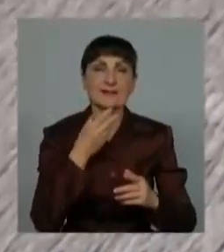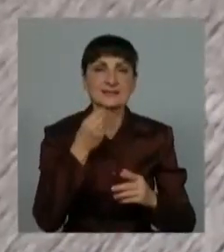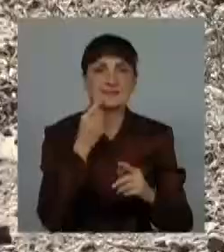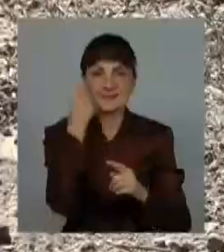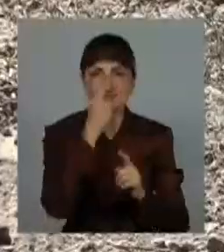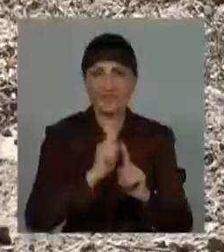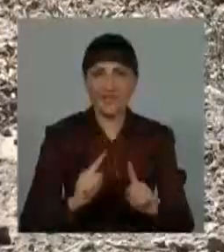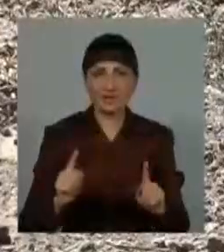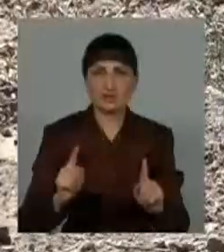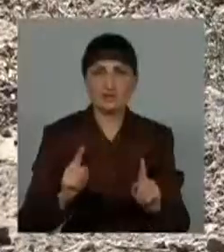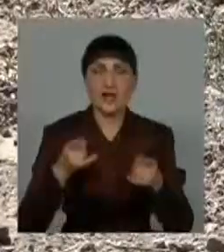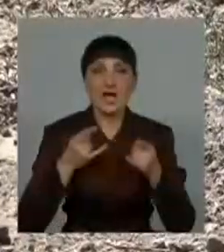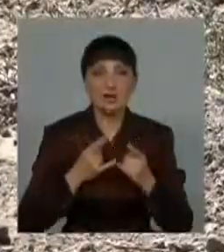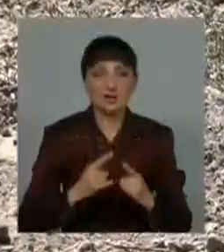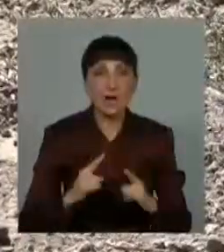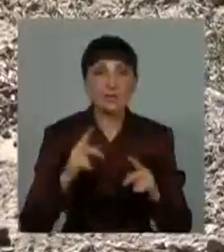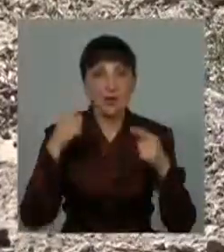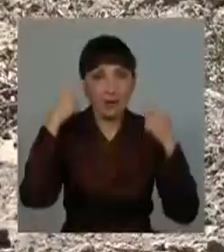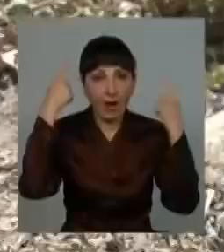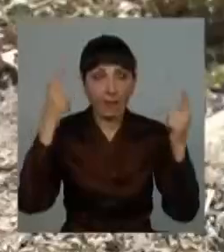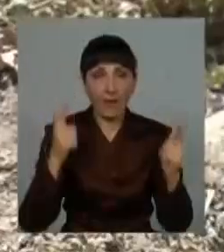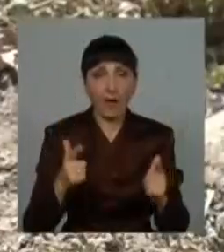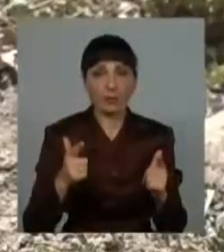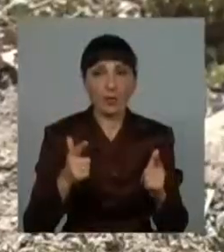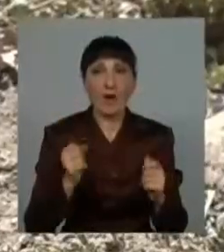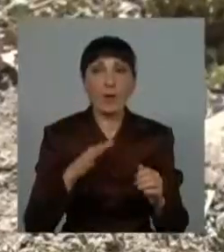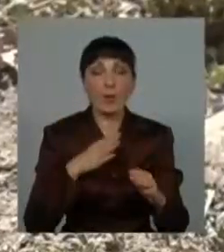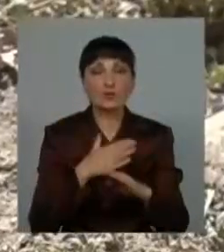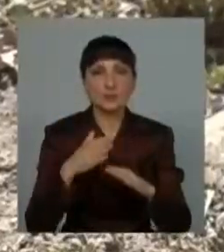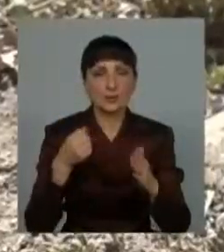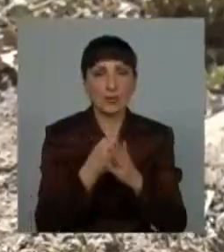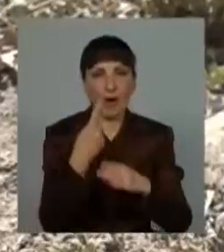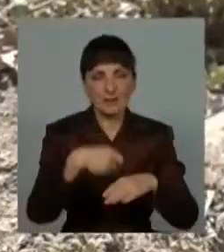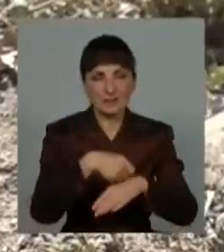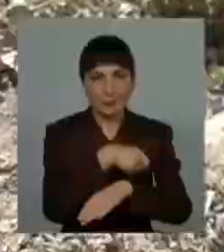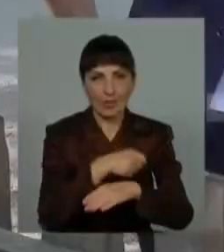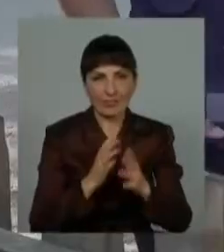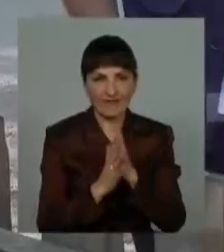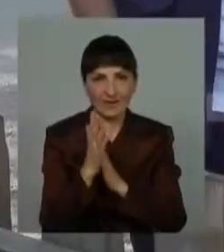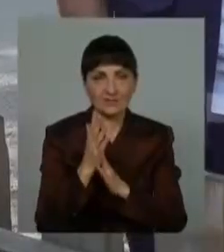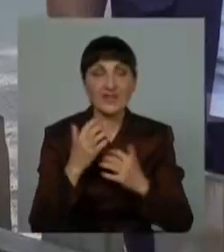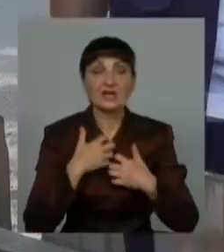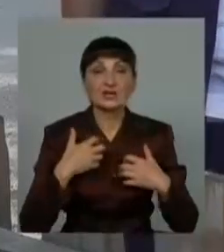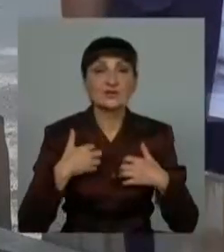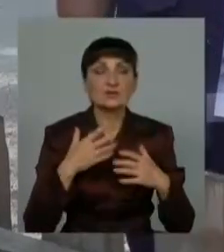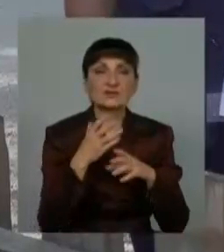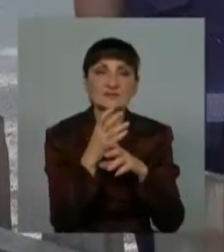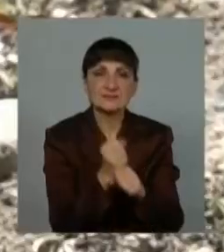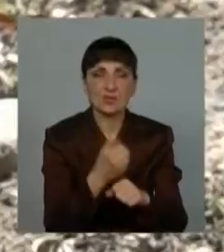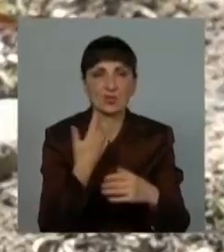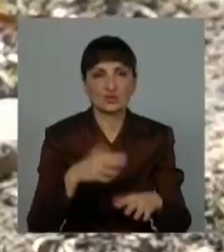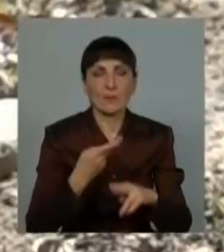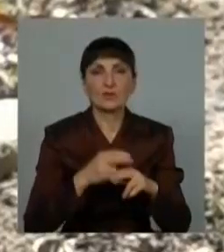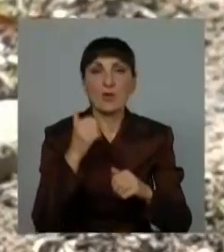необычной внешностью. Рождаются животные с рогами, которые со временем могут достичь 1 метра. Животные находятся на грани вымирания,